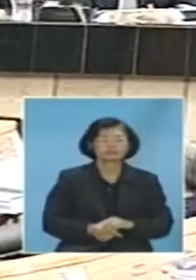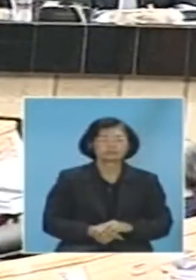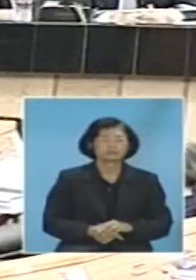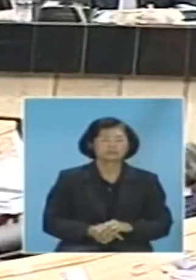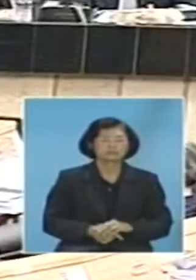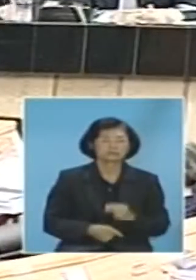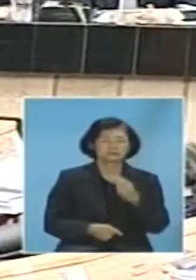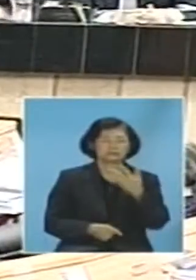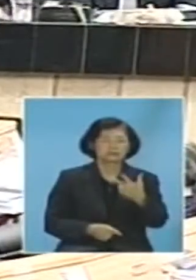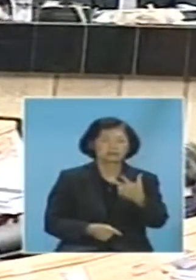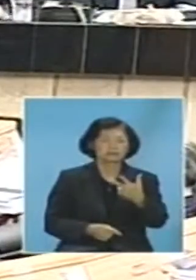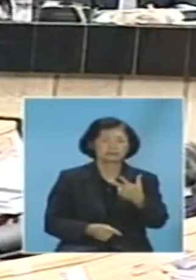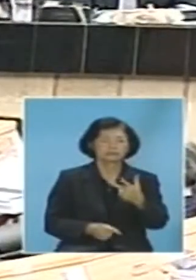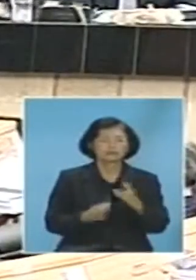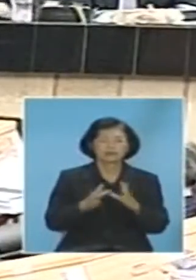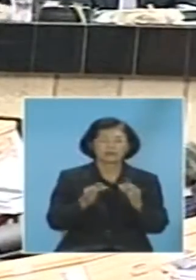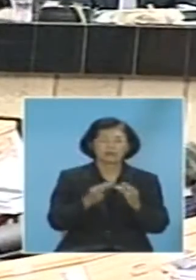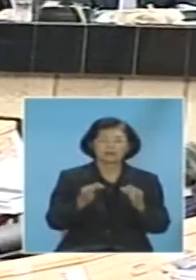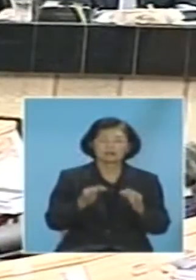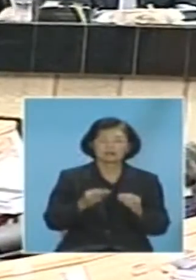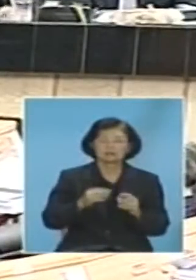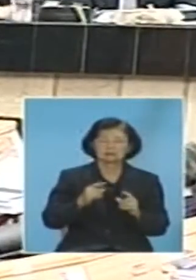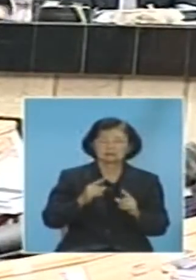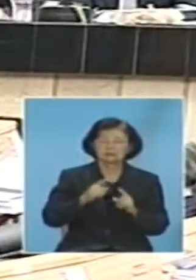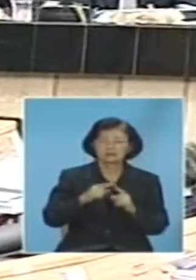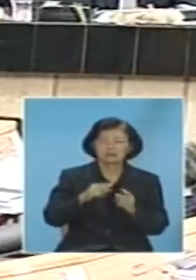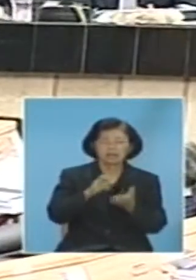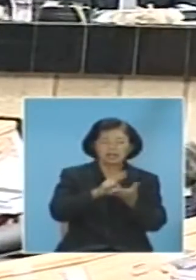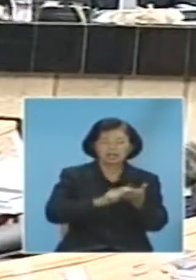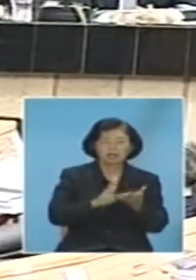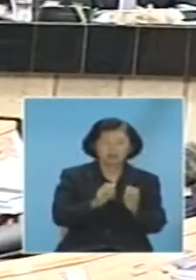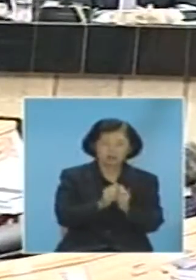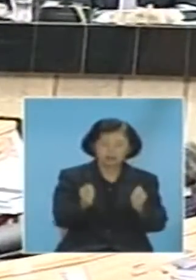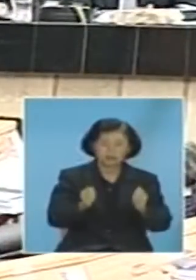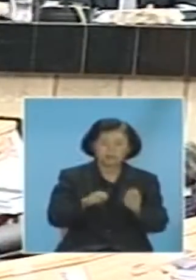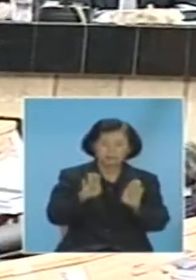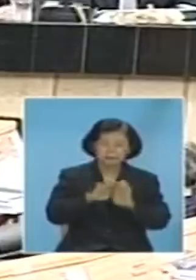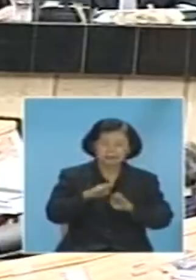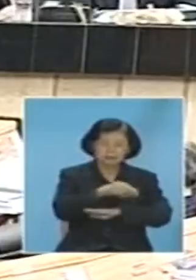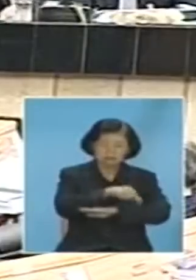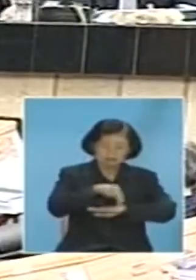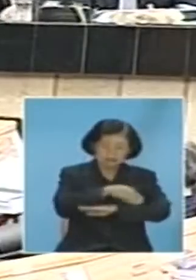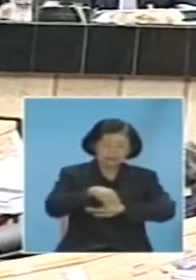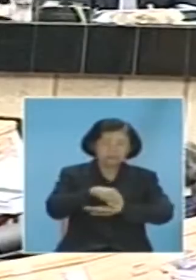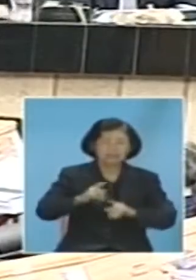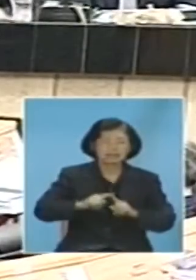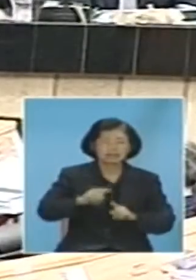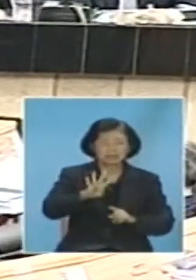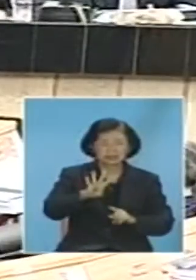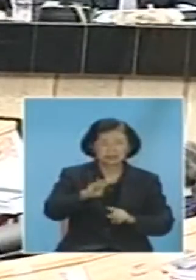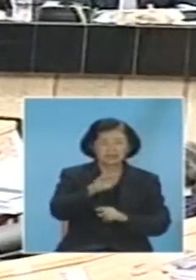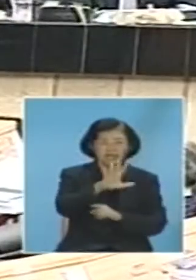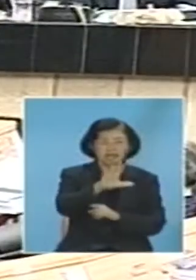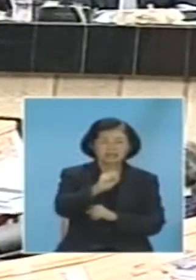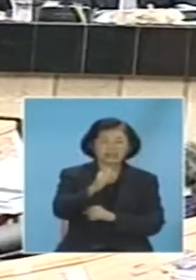ประการที่3นะคะก็คือกรณีของรายงานอนุกรรมการปิดบัญชีครั้งที่4จำนวน 518,000